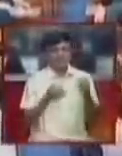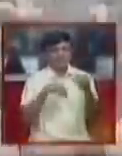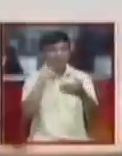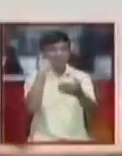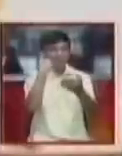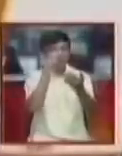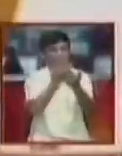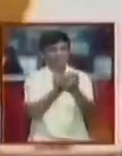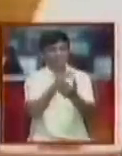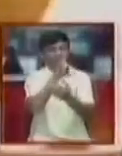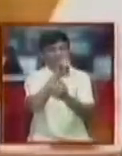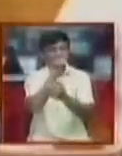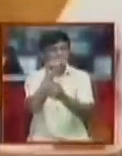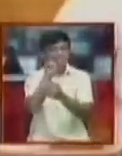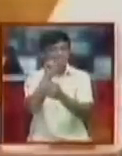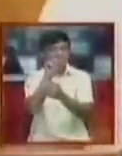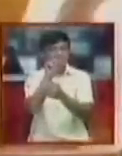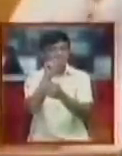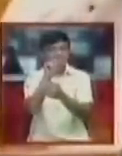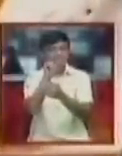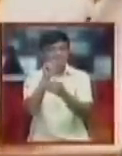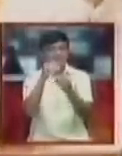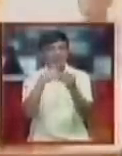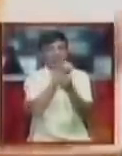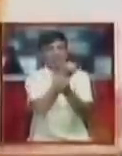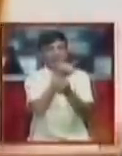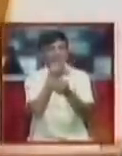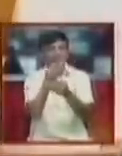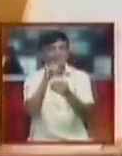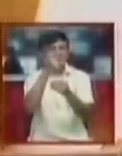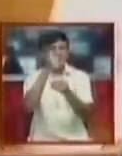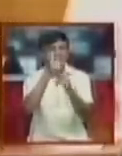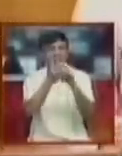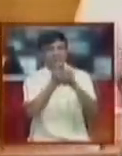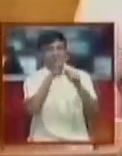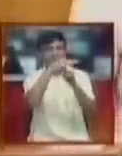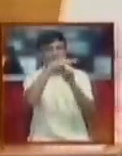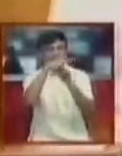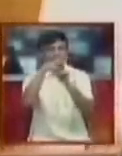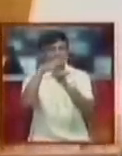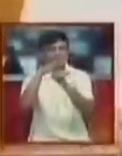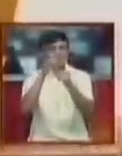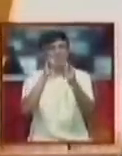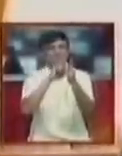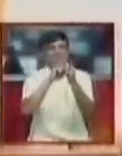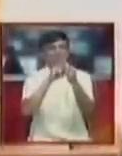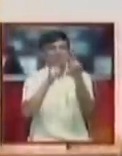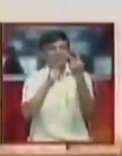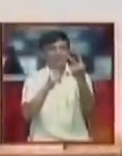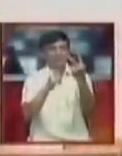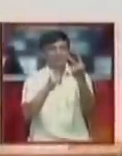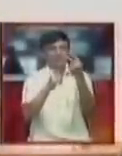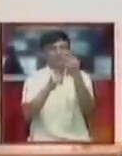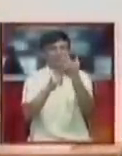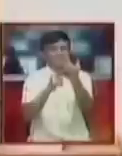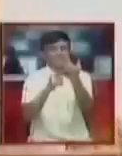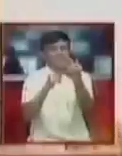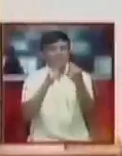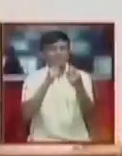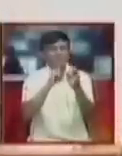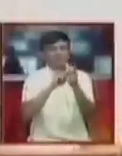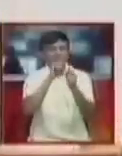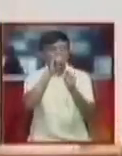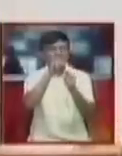Pagdating naman po ng 2013, lalapag na ang 10 attack helicopters, 2 naval helicopters, 2 light lift